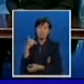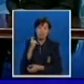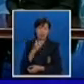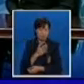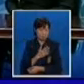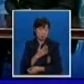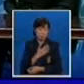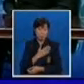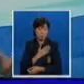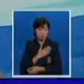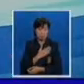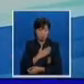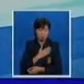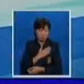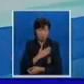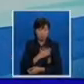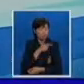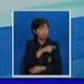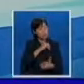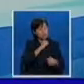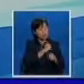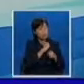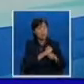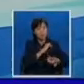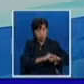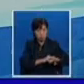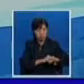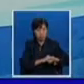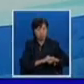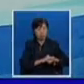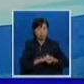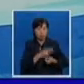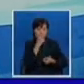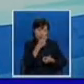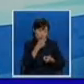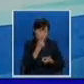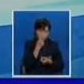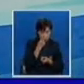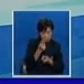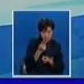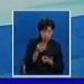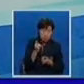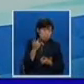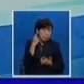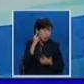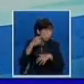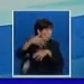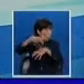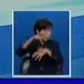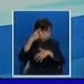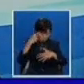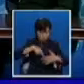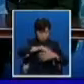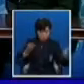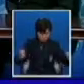กับคนที่ทำงานตรงเนี้ยอยู่ในเหตุการณ์อยู่ในสถานที่ก็ไม่ทราบว่าข้างนอกเนี่ย